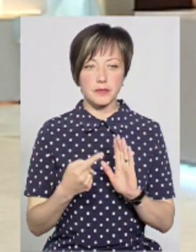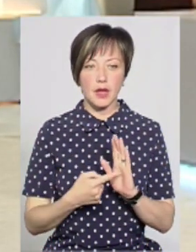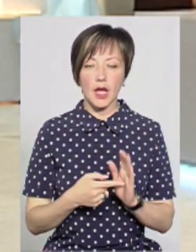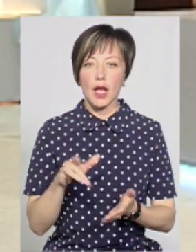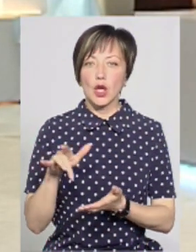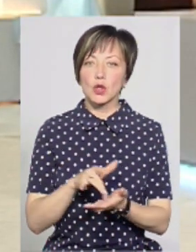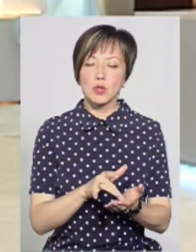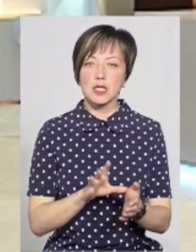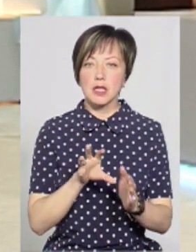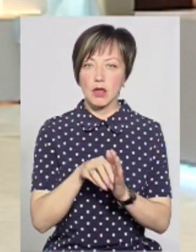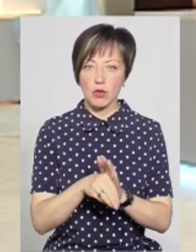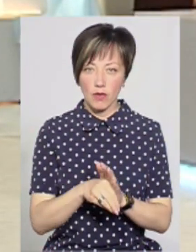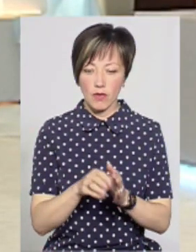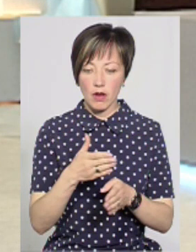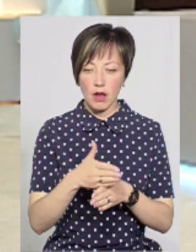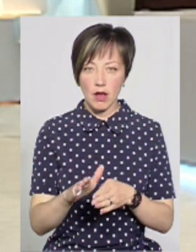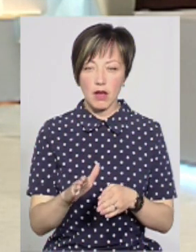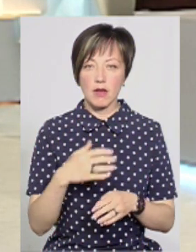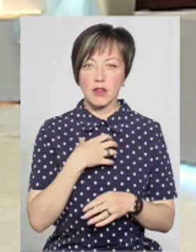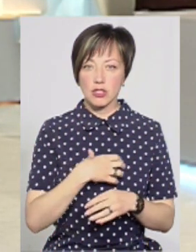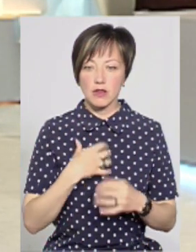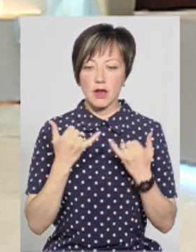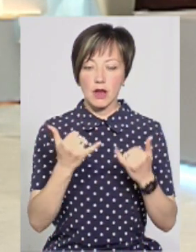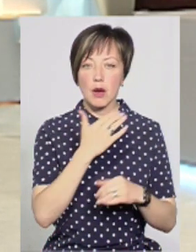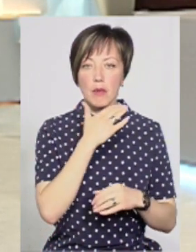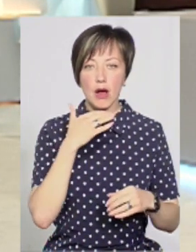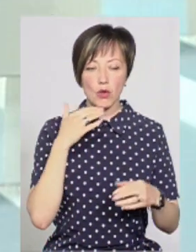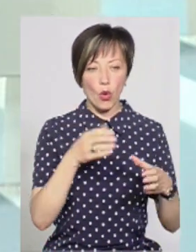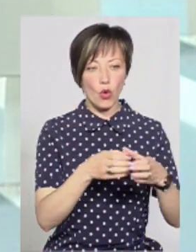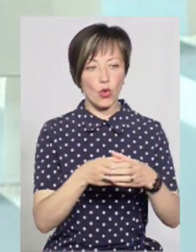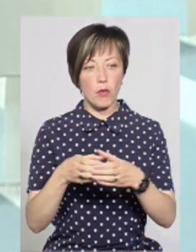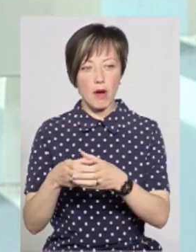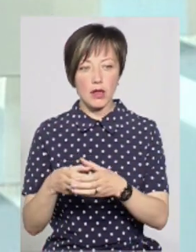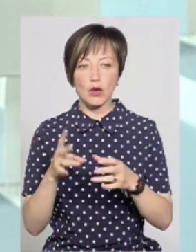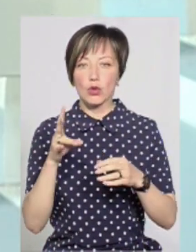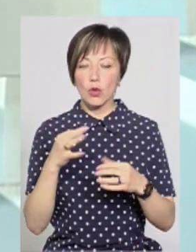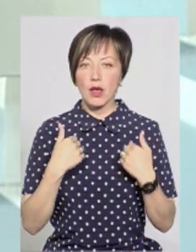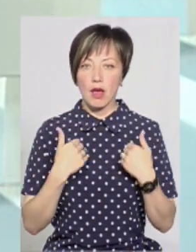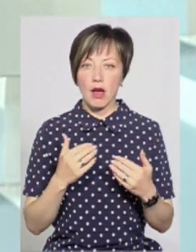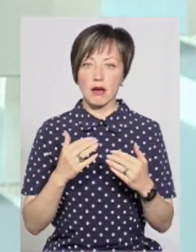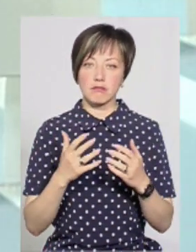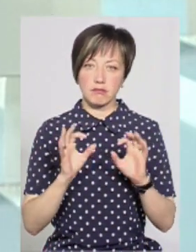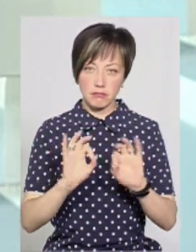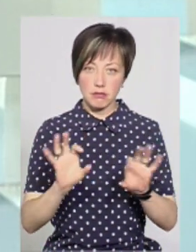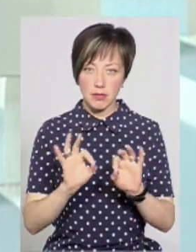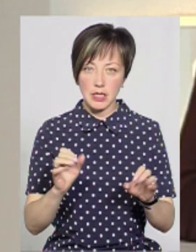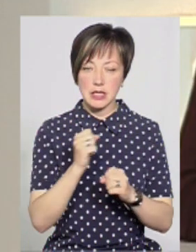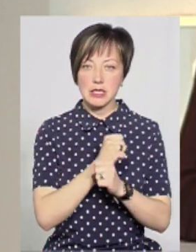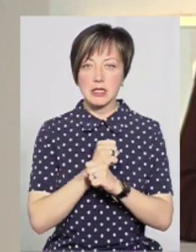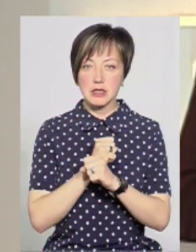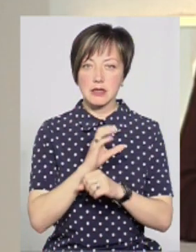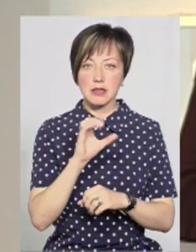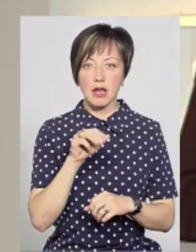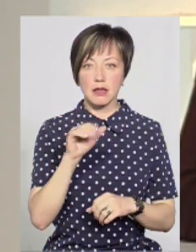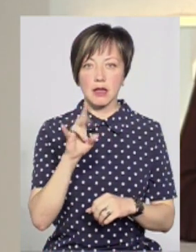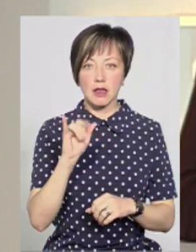туристична складова, вона є невід'ємною для багатьох громад, але я внесу ясність, семінар проходив у Сатанові, в